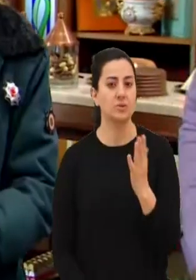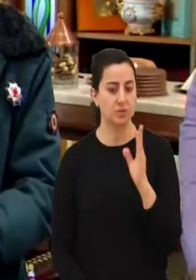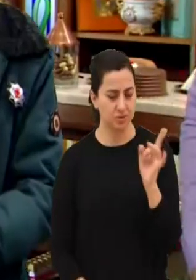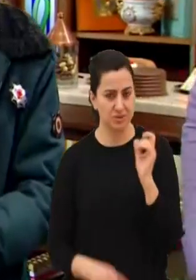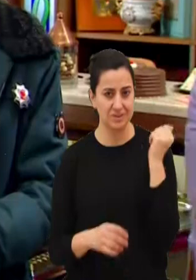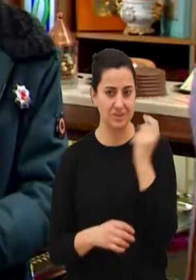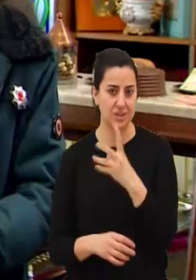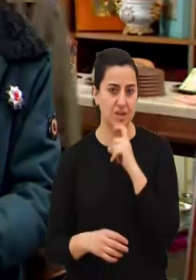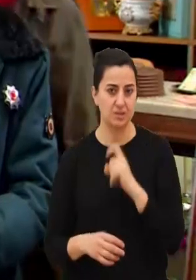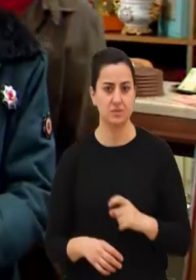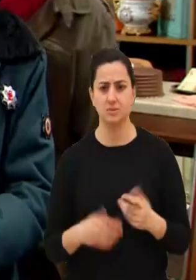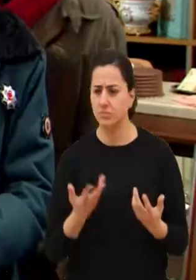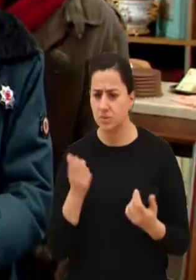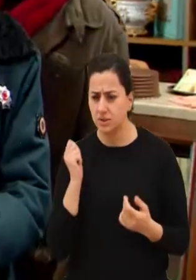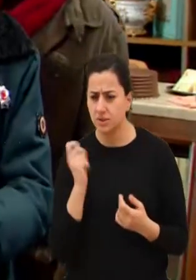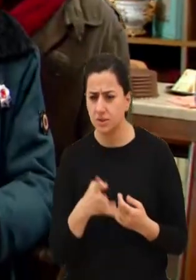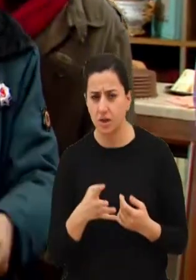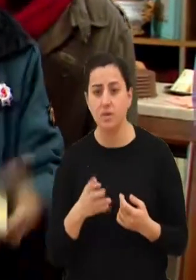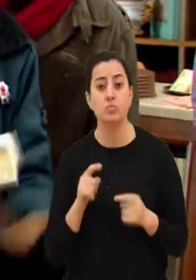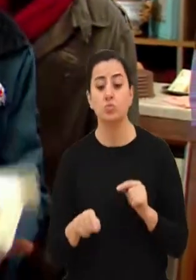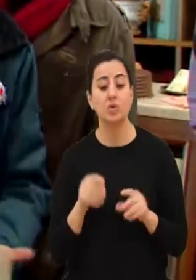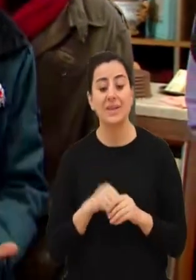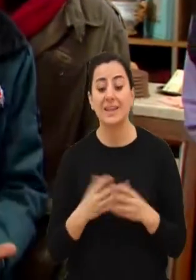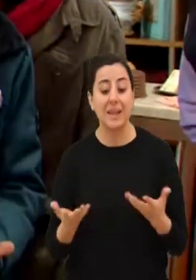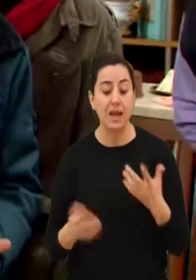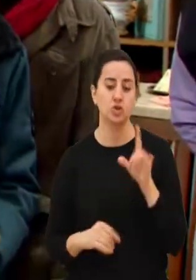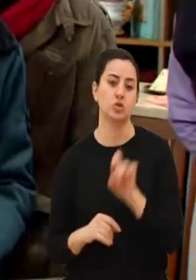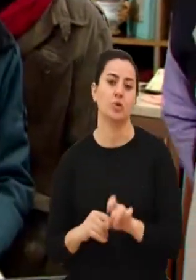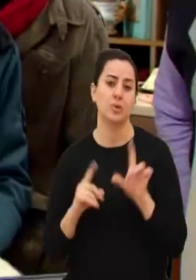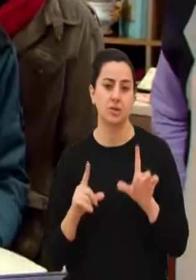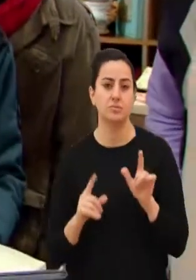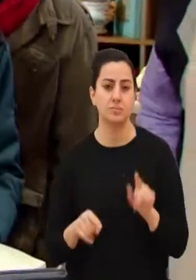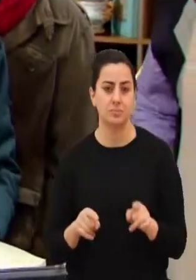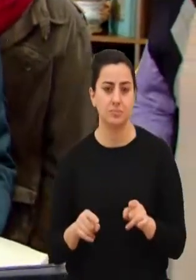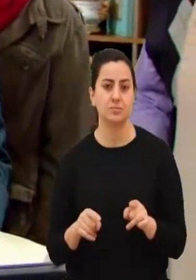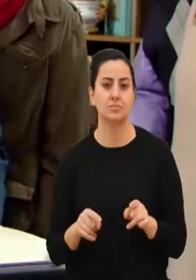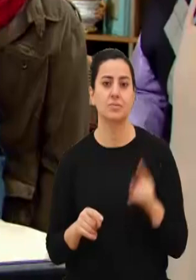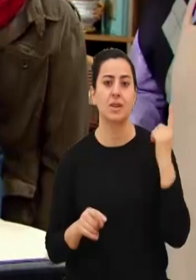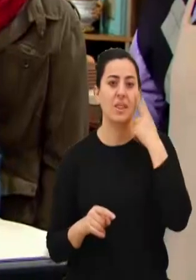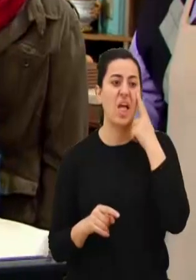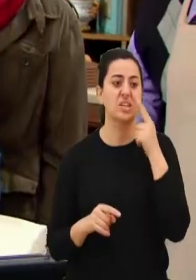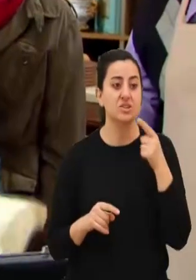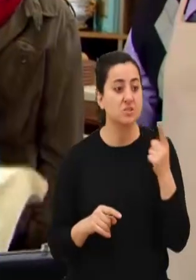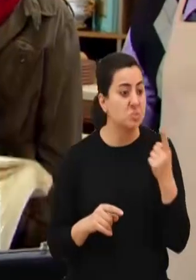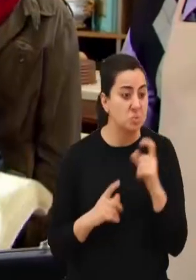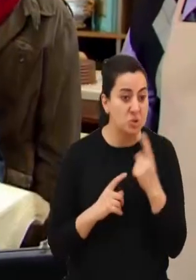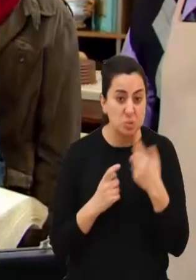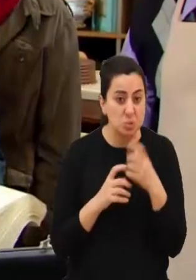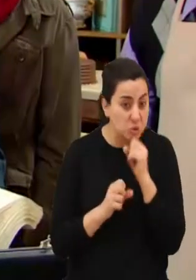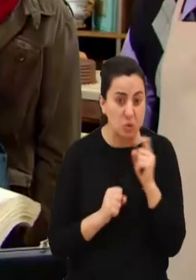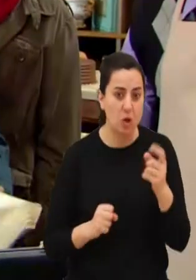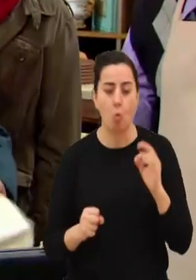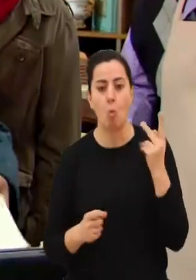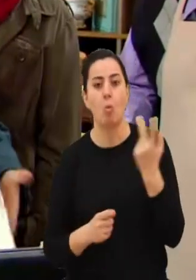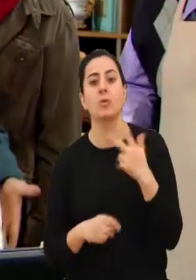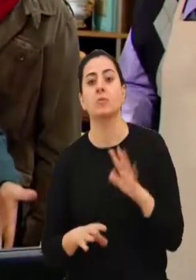Sırayı karıştırdın. Ne sırası başkomiserim? Önce bu ne diye soracaksın Selahattin. Şimdi oradan Bekir devlet sırrı diye atladı, sen de hemen onun üzerine atladın.